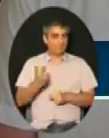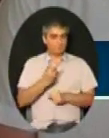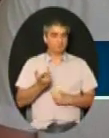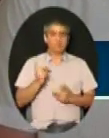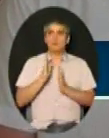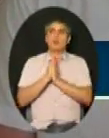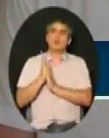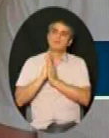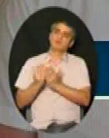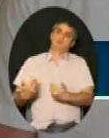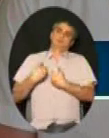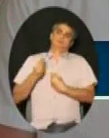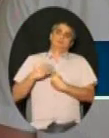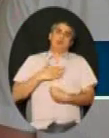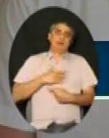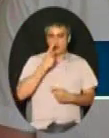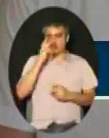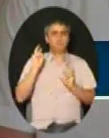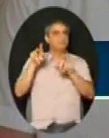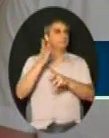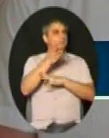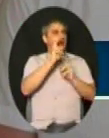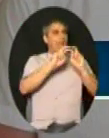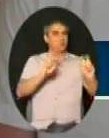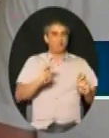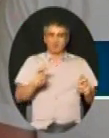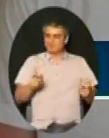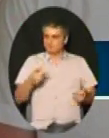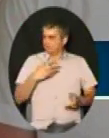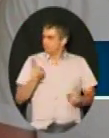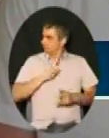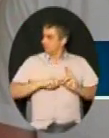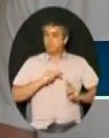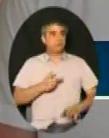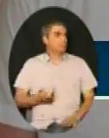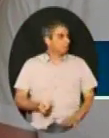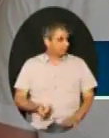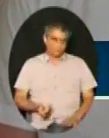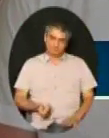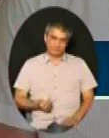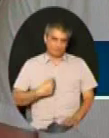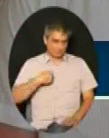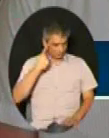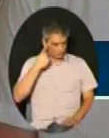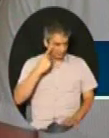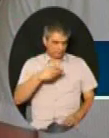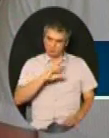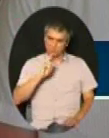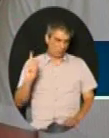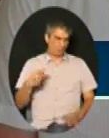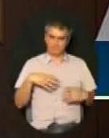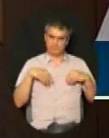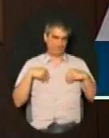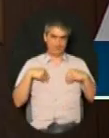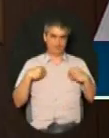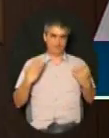מבקשים סיוע לקראת החג, רואים אותם בעמותות השונות, זה מצב בלתי נסבל ומביש. אני חושב שמוסכם על